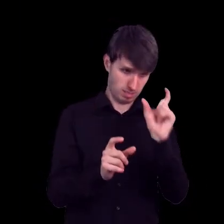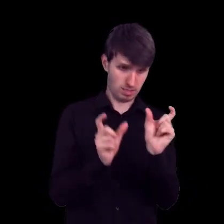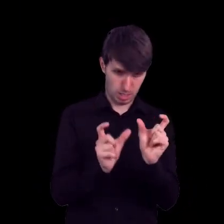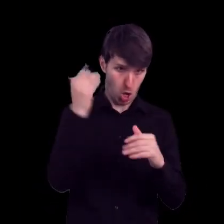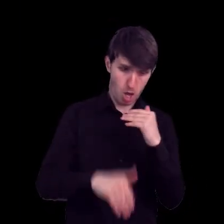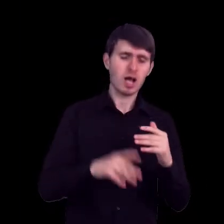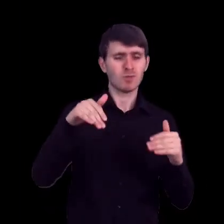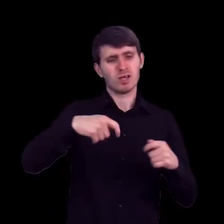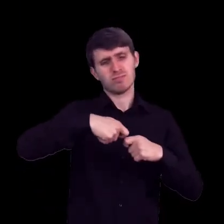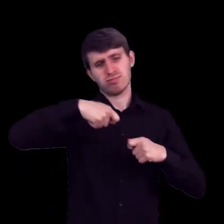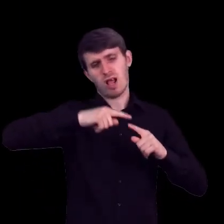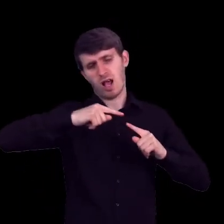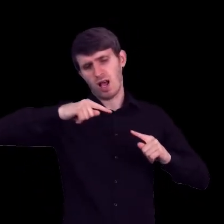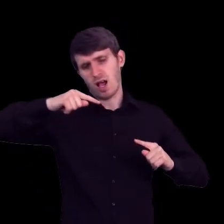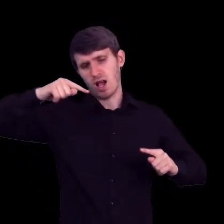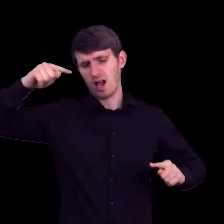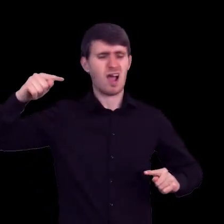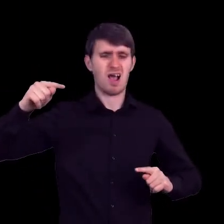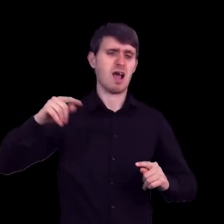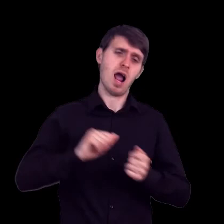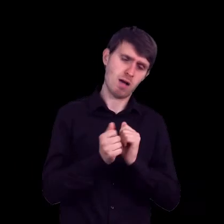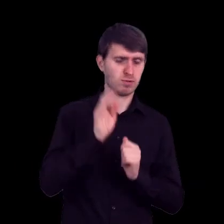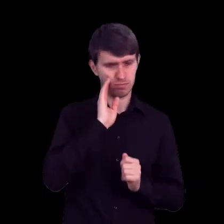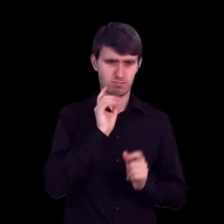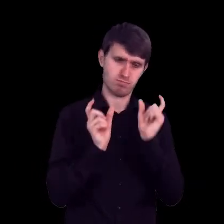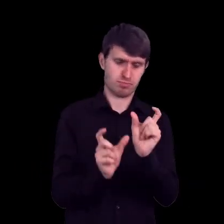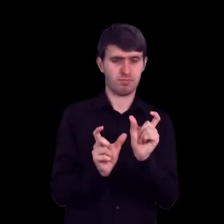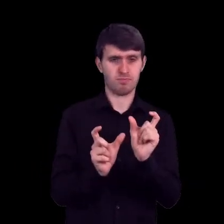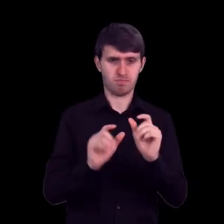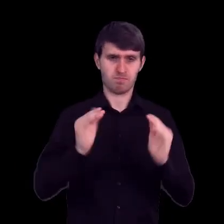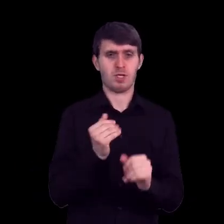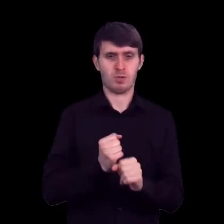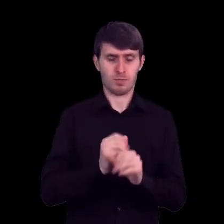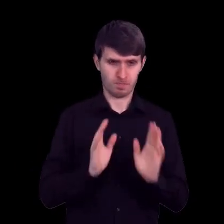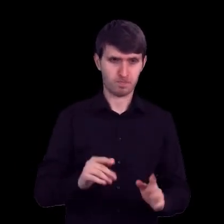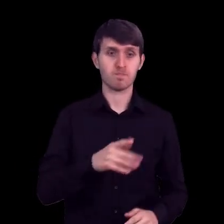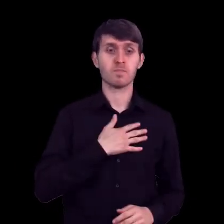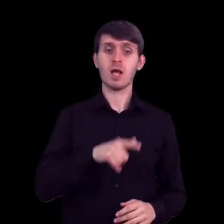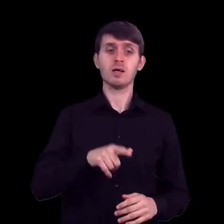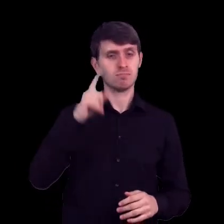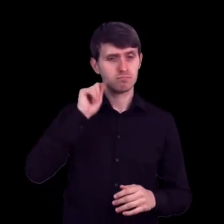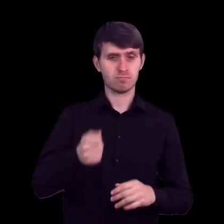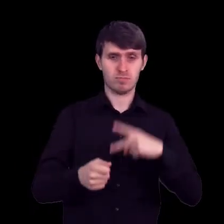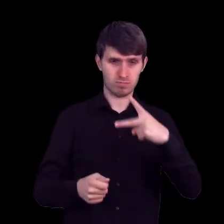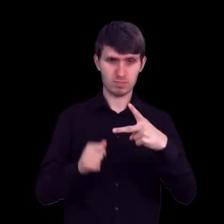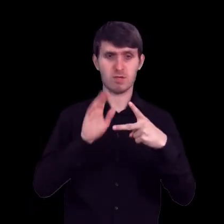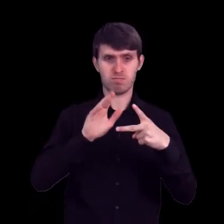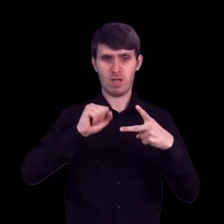Rzecz jasna, te półproste można przedłużyć albo zostać przy odcinkach. Czyli tu mamy kąt B, A, C.